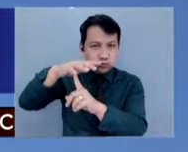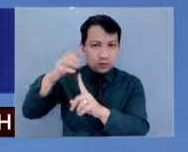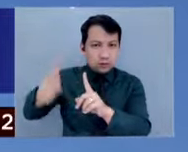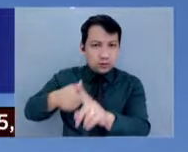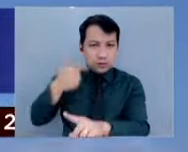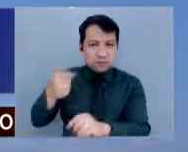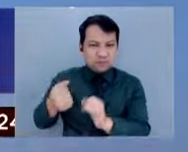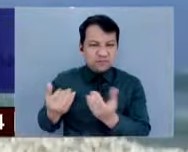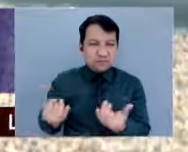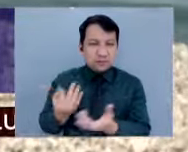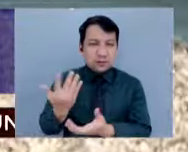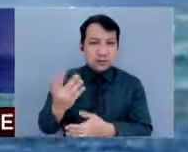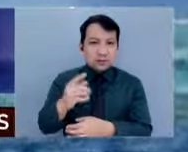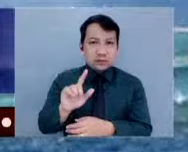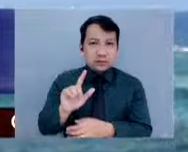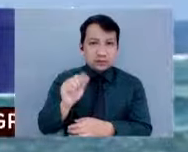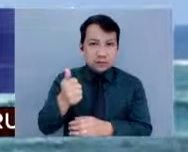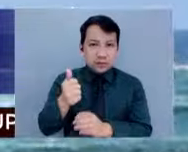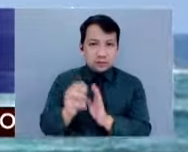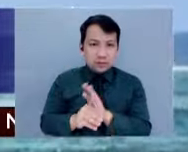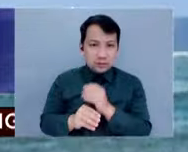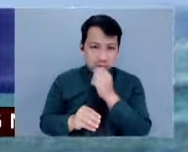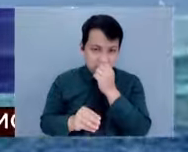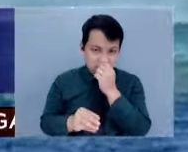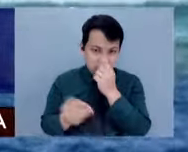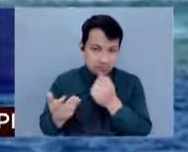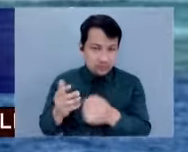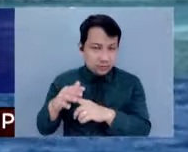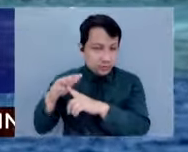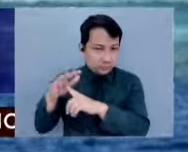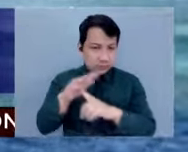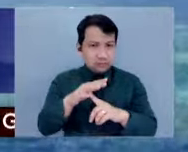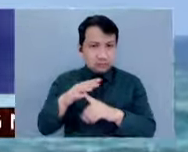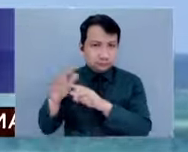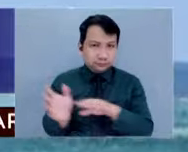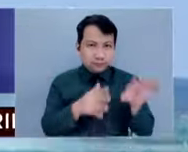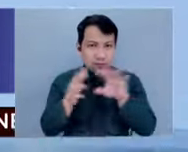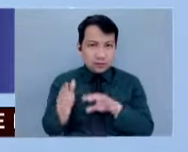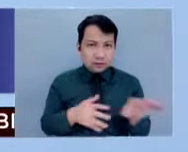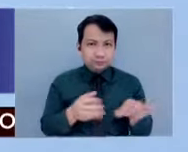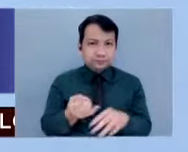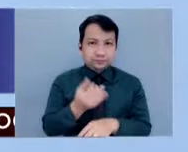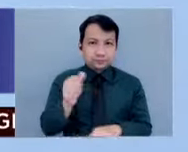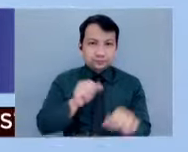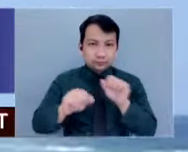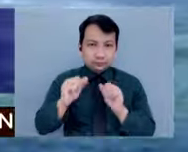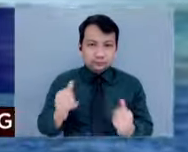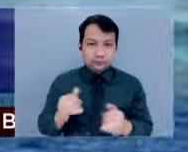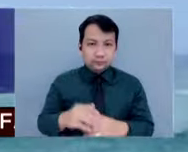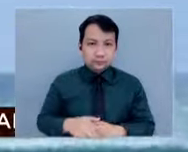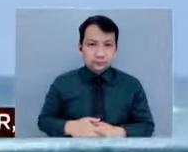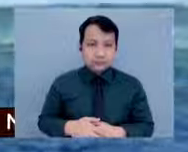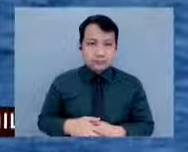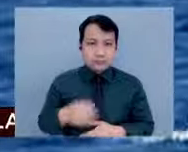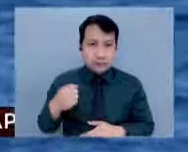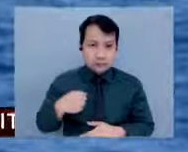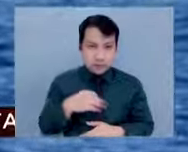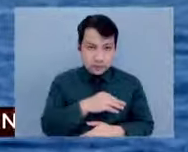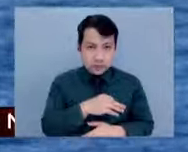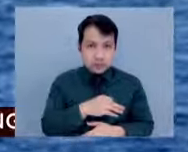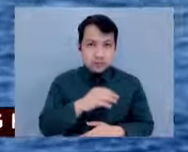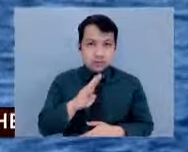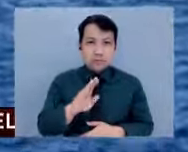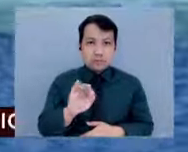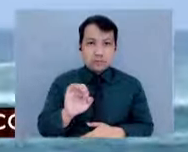sa loob ng 10 minuto. Sa lakas ng hangin, ilang scientist, crew ng Bureau of Fisheries and Aquatic Resources